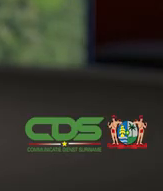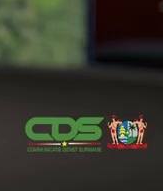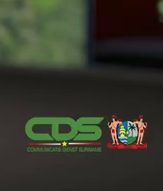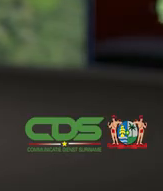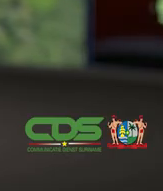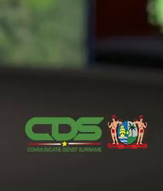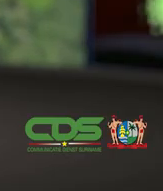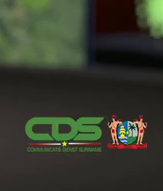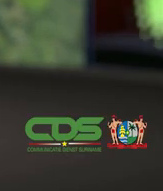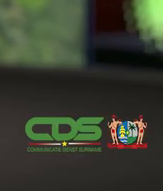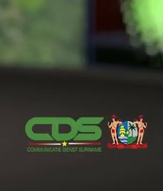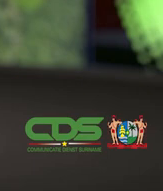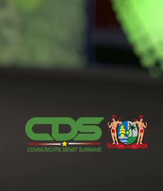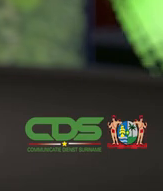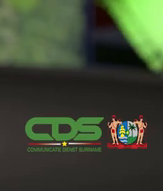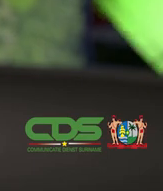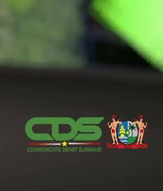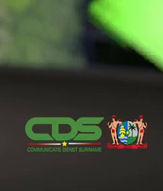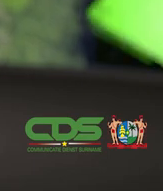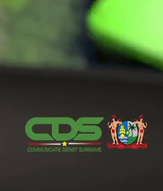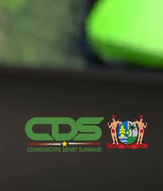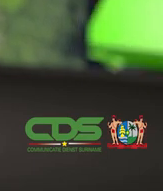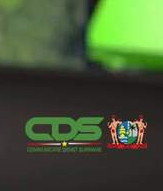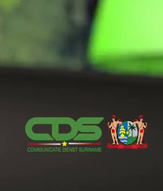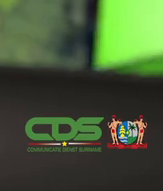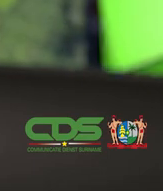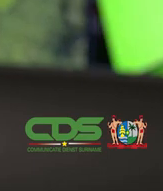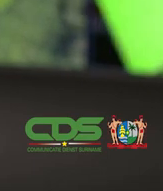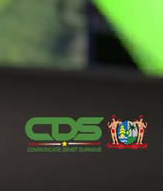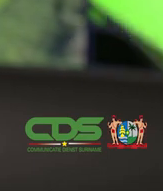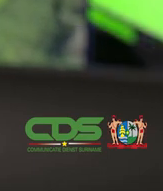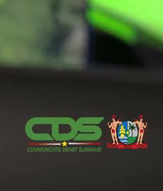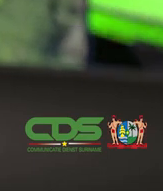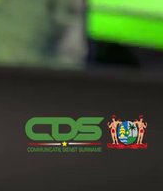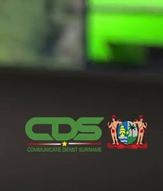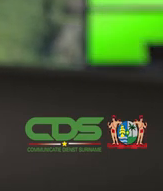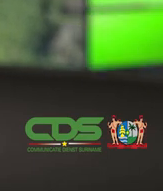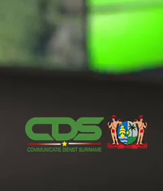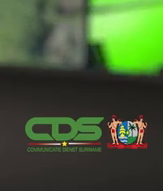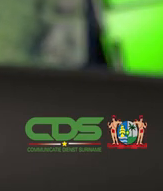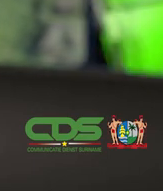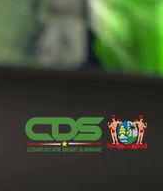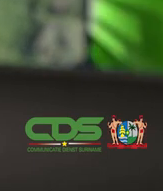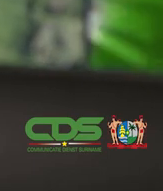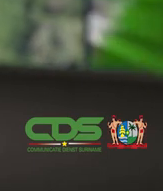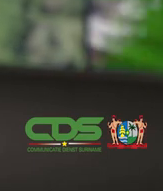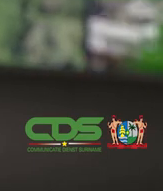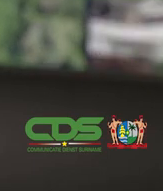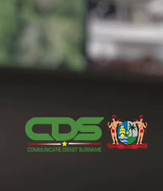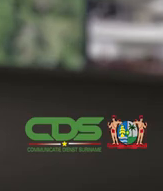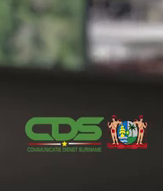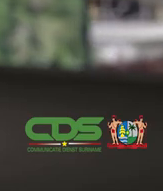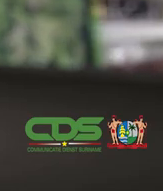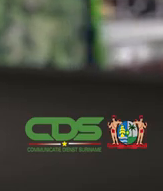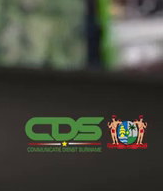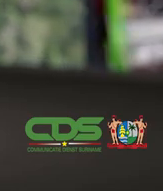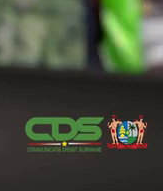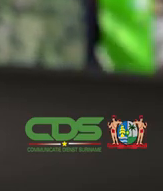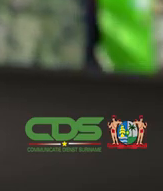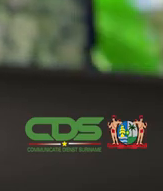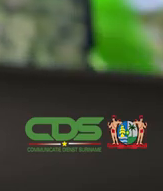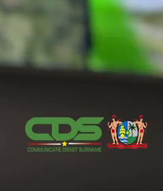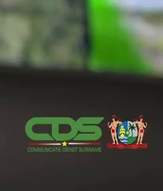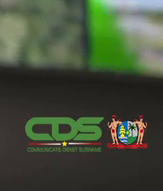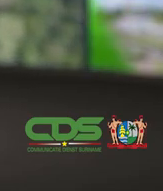Vandaag in Focus, minister Abiyamovo gaat in op aanpassing stroom- en watertarieven, minister Achaiber Singh blij met rust op